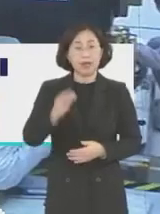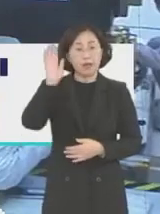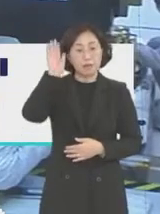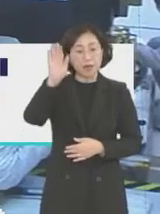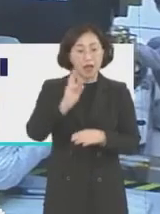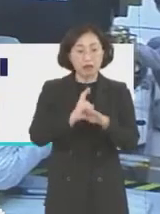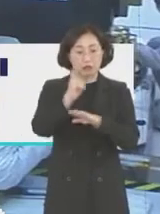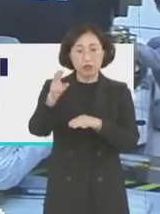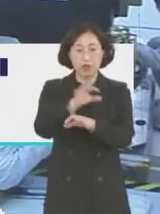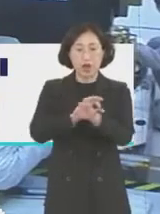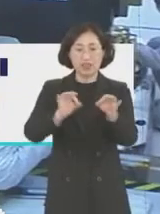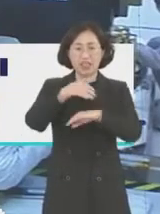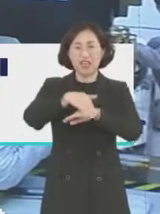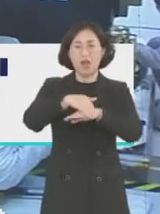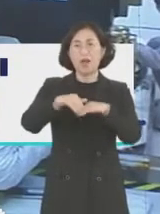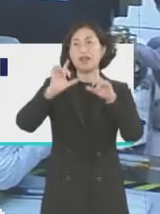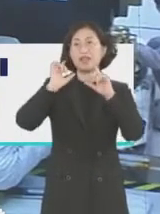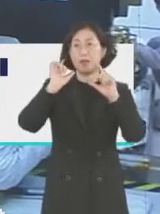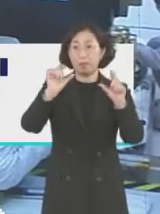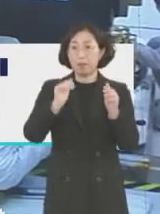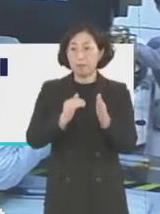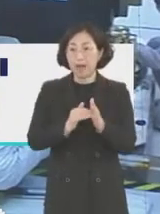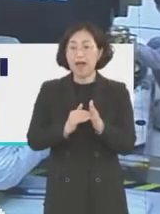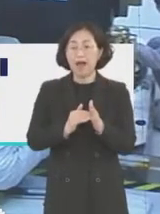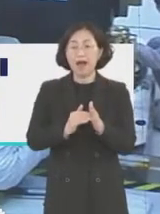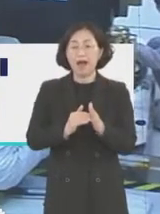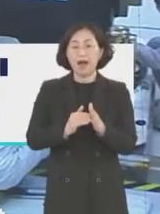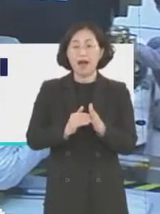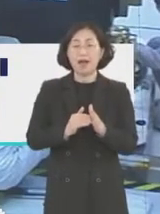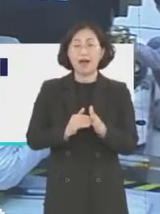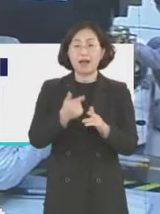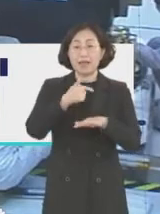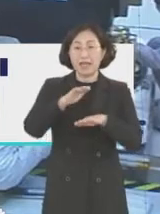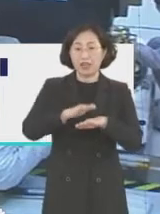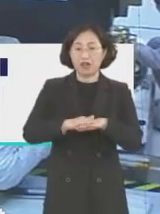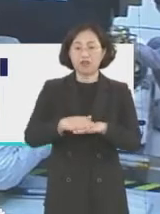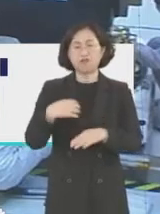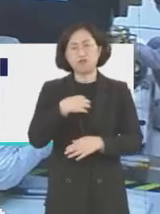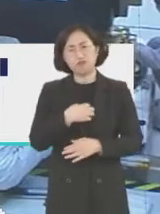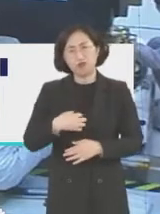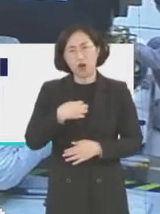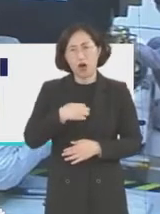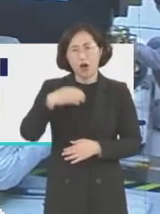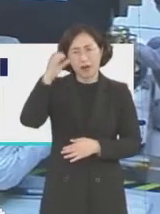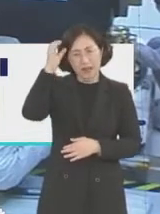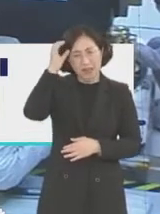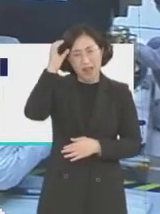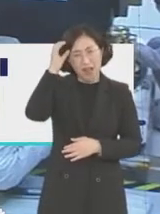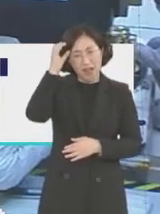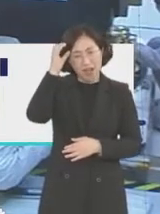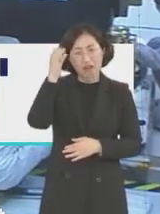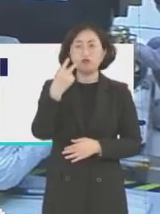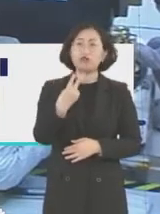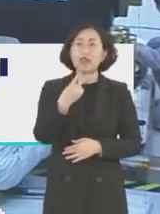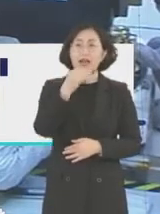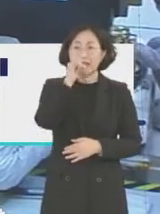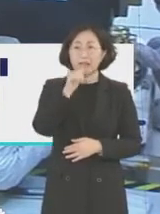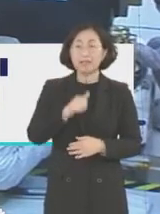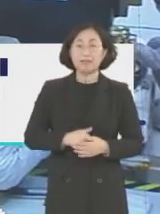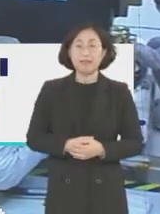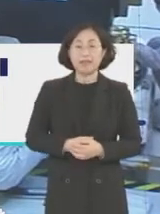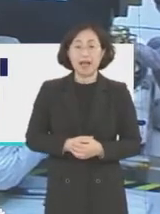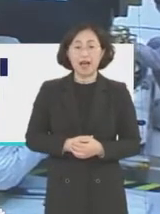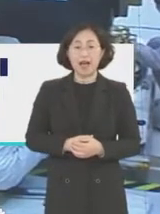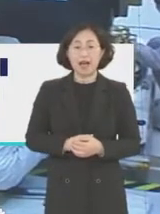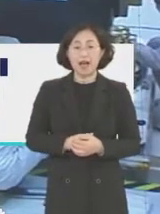미래 우주 경제 로드맵이 선포되면서 대전은 앞서 보신 것처럼 우려와 기대감이 교차하고 있습니다. 항공 우주청